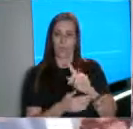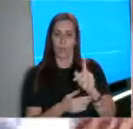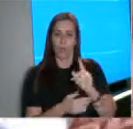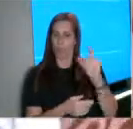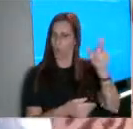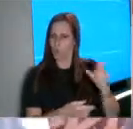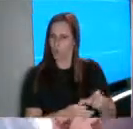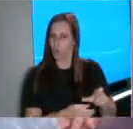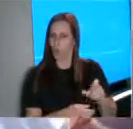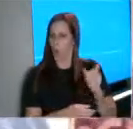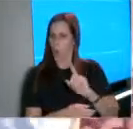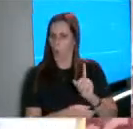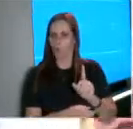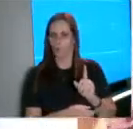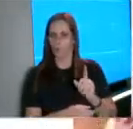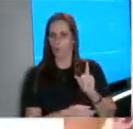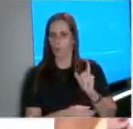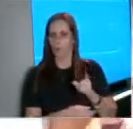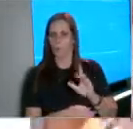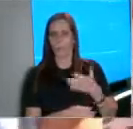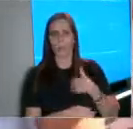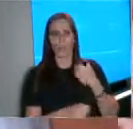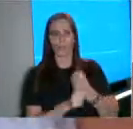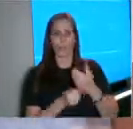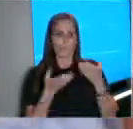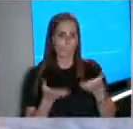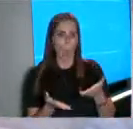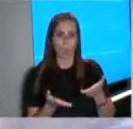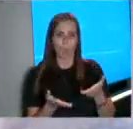יהודה ושומרון, אלא מה אנחנו עושים פה,